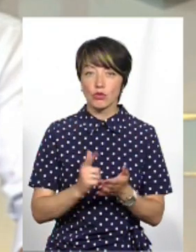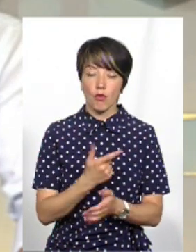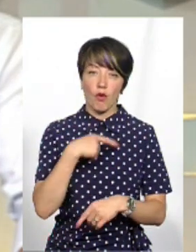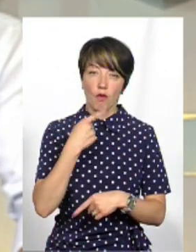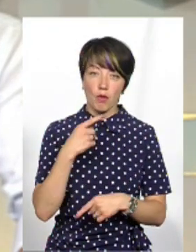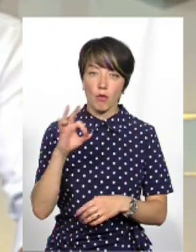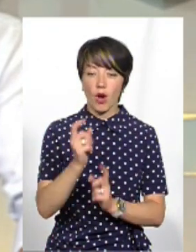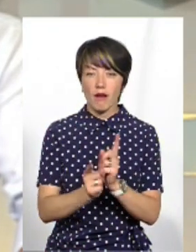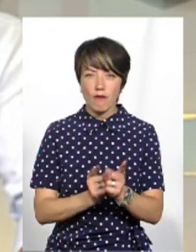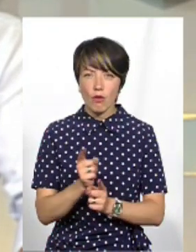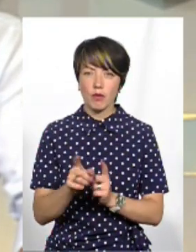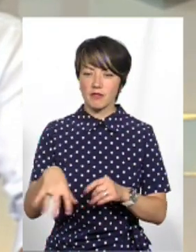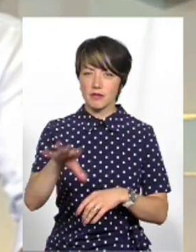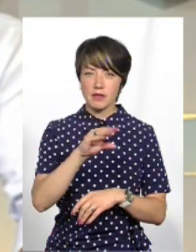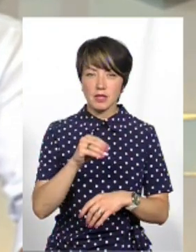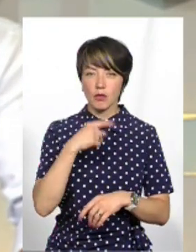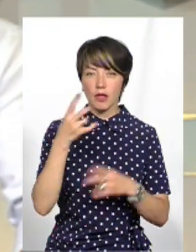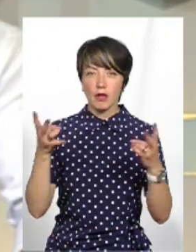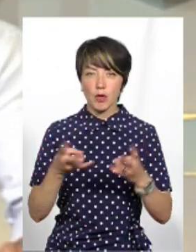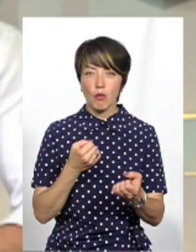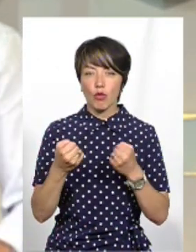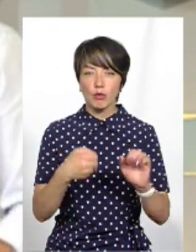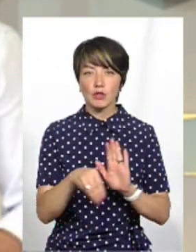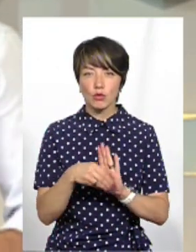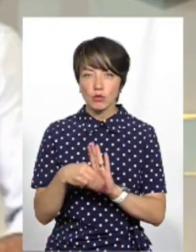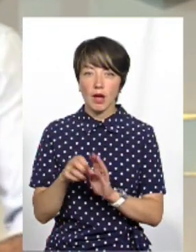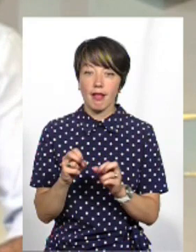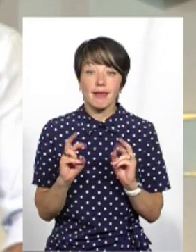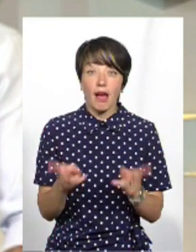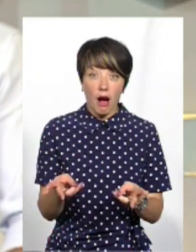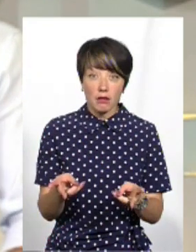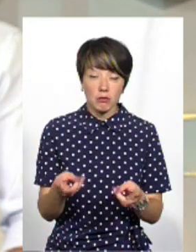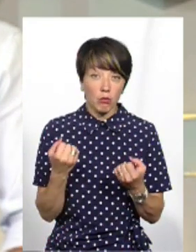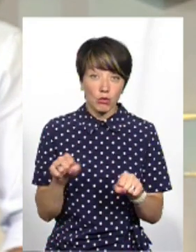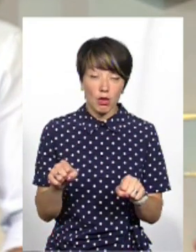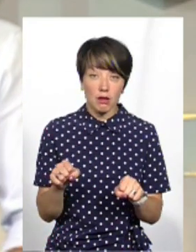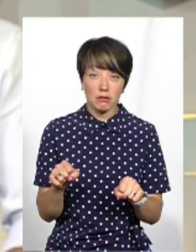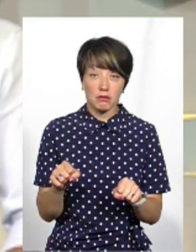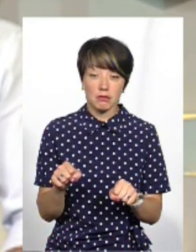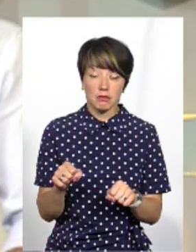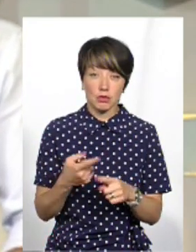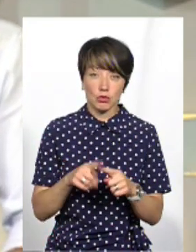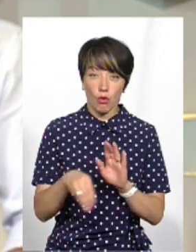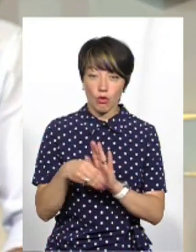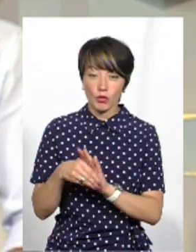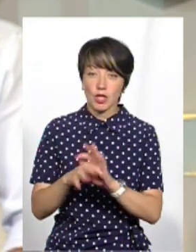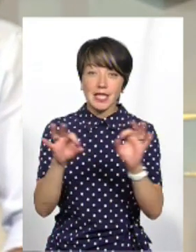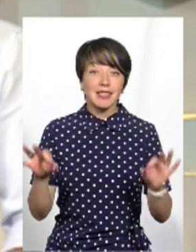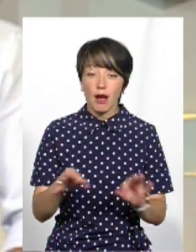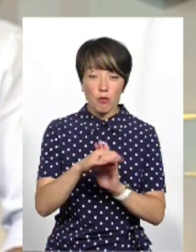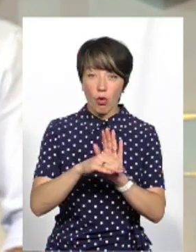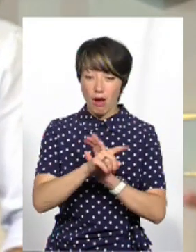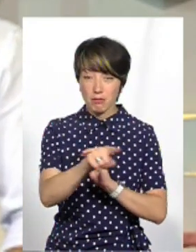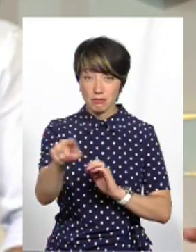таки, ми говоримо про реформу, ми всі говорять про необхідність боротьби з корупцією, але яким чином її подолати, фактично немає в жодній програмі жодного